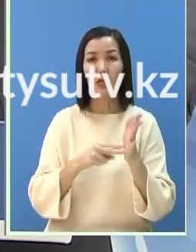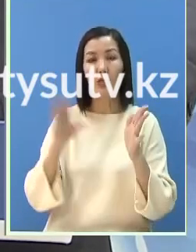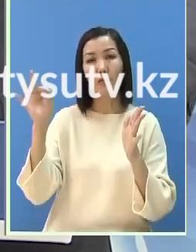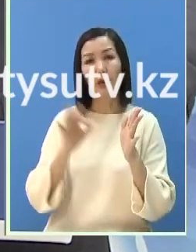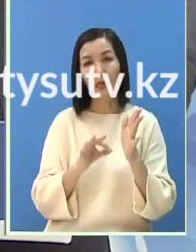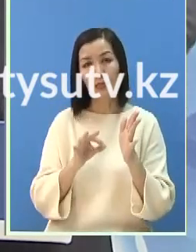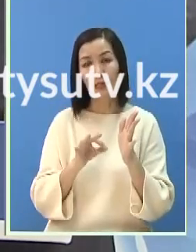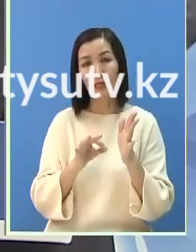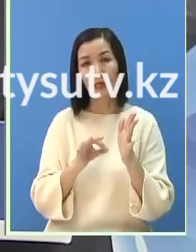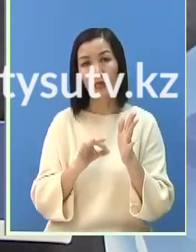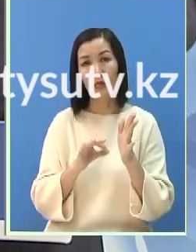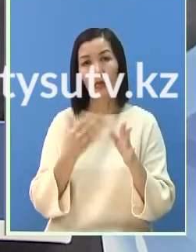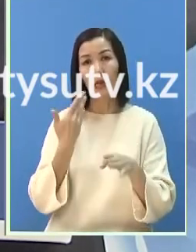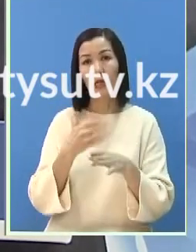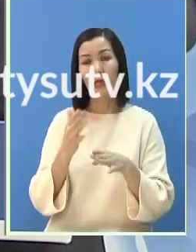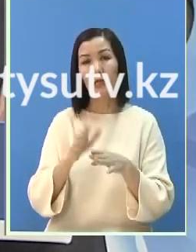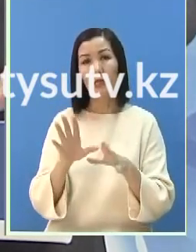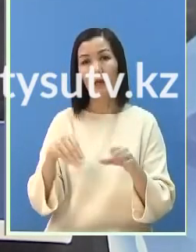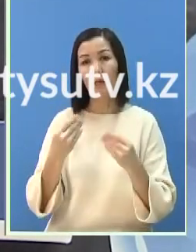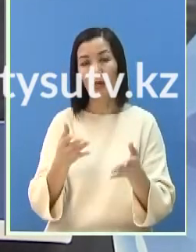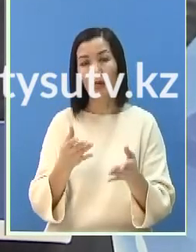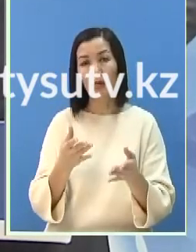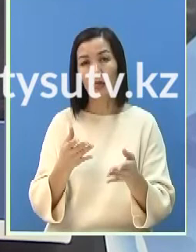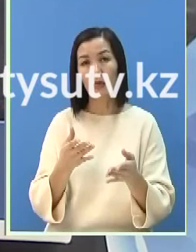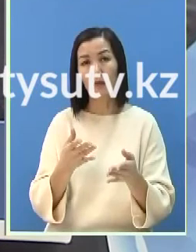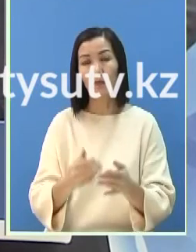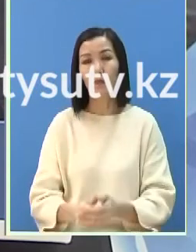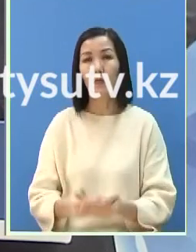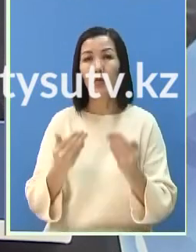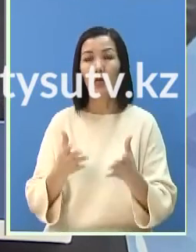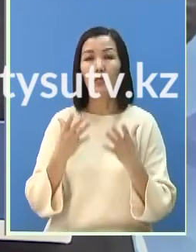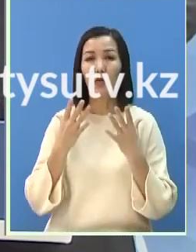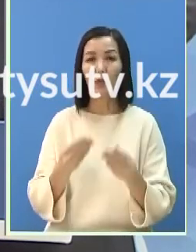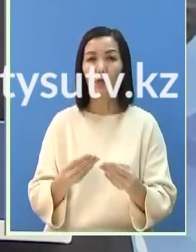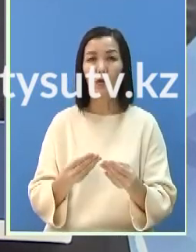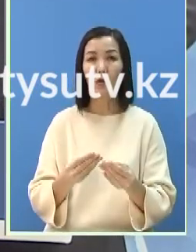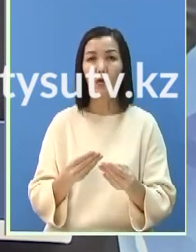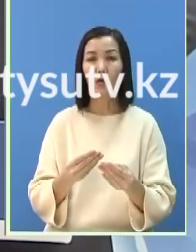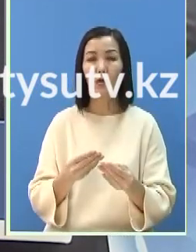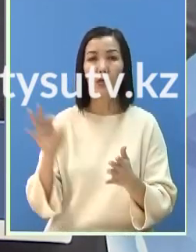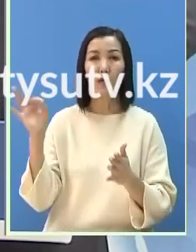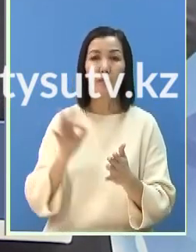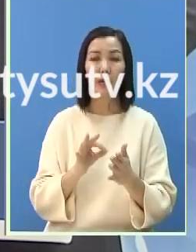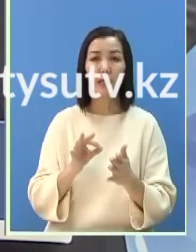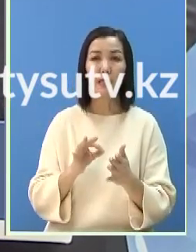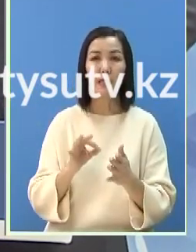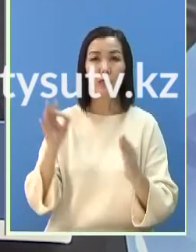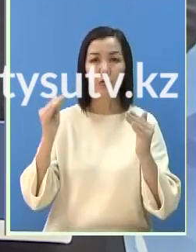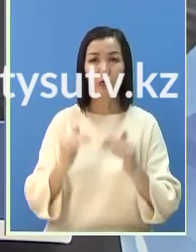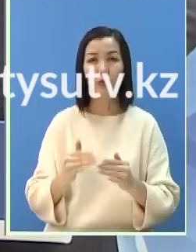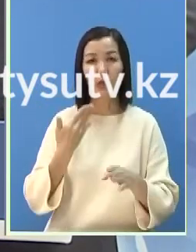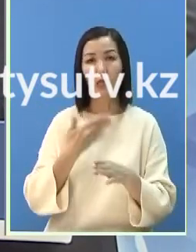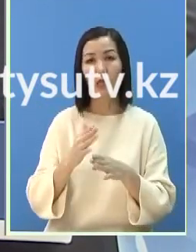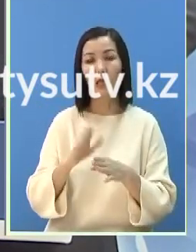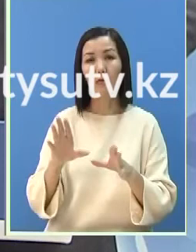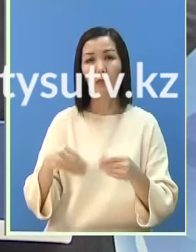7%-дық несие беріледі ғой, сол жұмыстар жүргізіп жатыр. Қазіргі таңда пайыздық өлшемі төмендетілген кредит беру